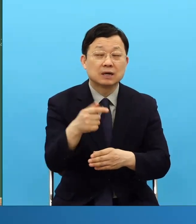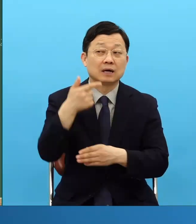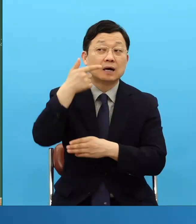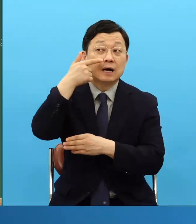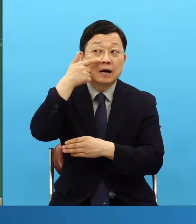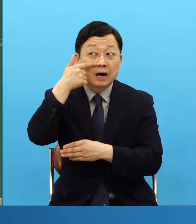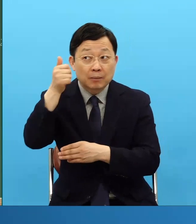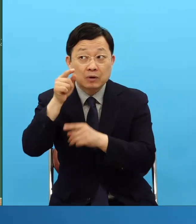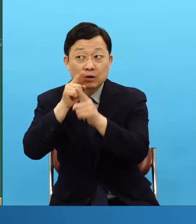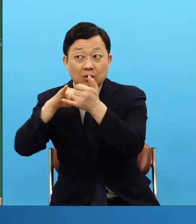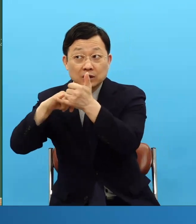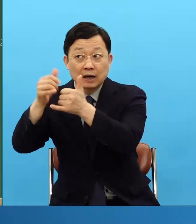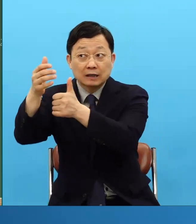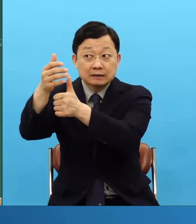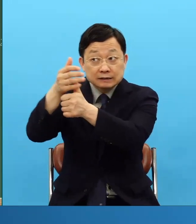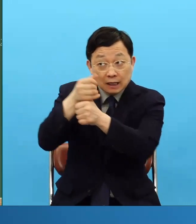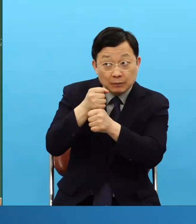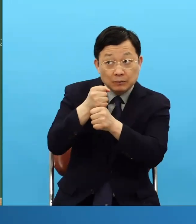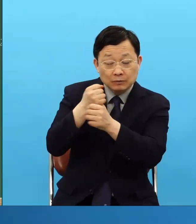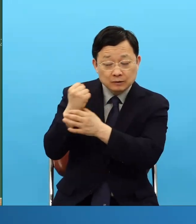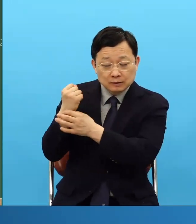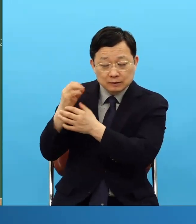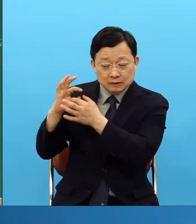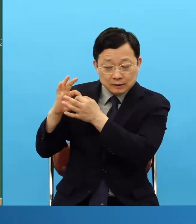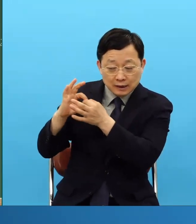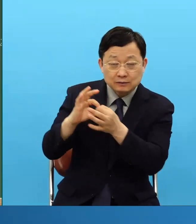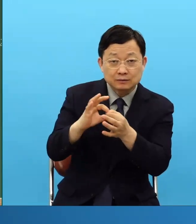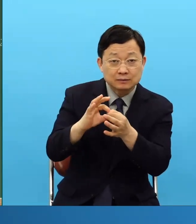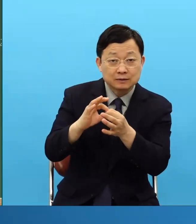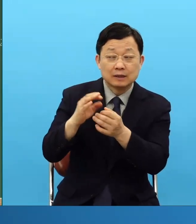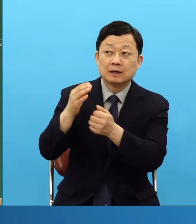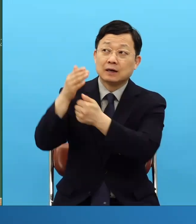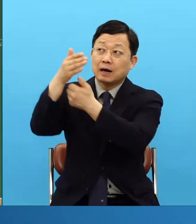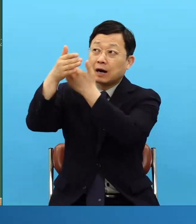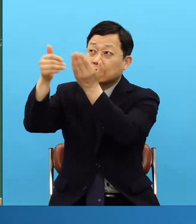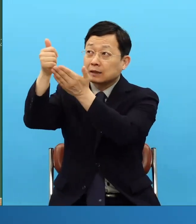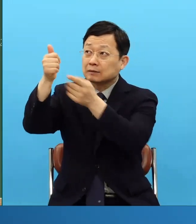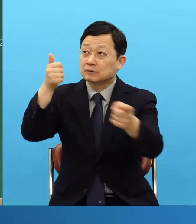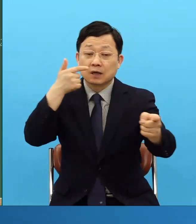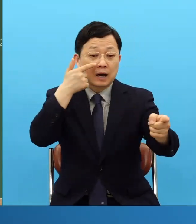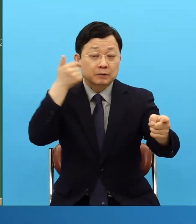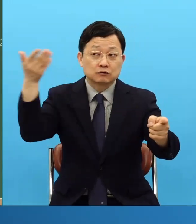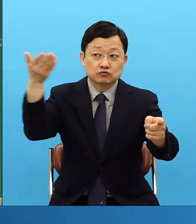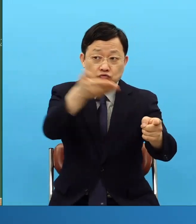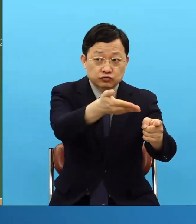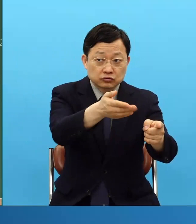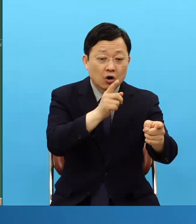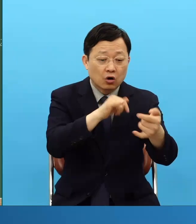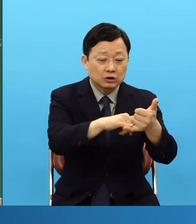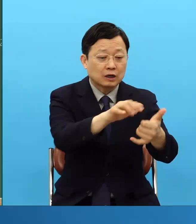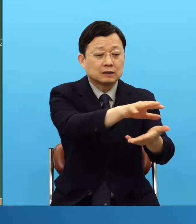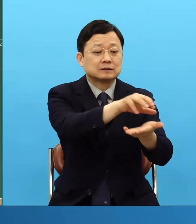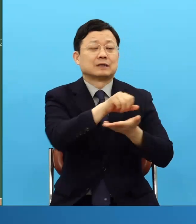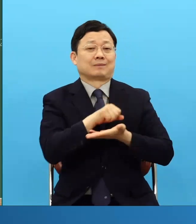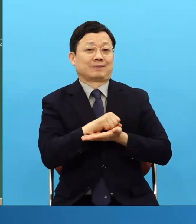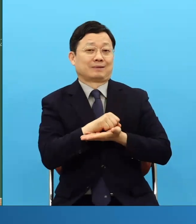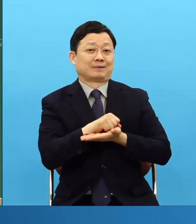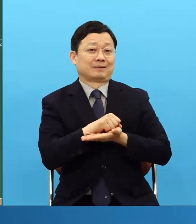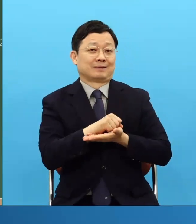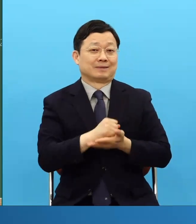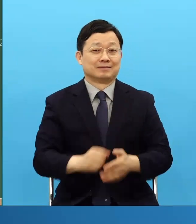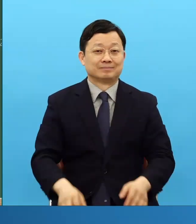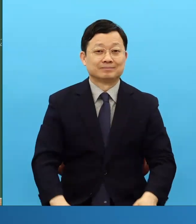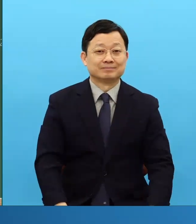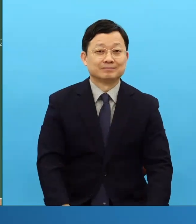is he was properly holding on to the covenant. 아버지에게 주신 하나님의 언약을 제대로 가지고 왔다 그 말이죠. That means the covenant he received from his